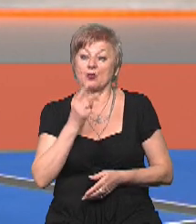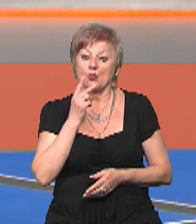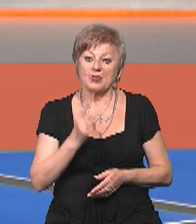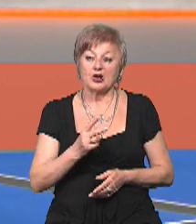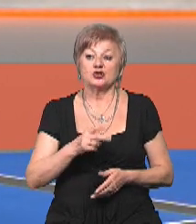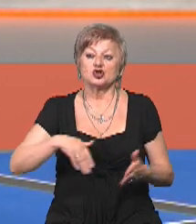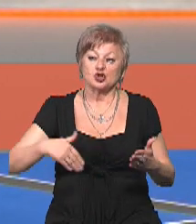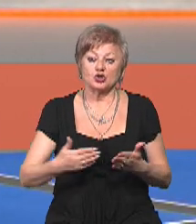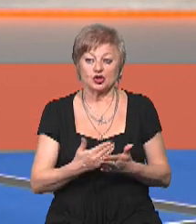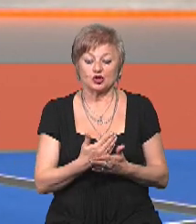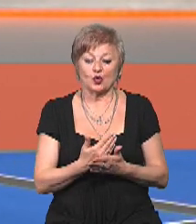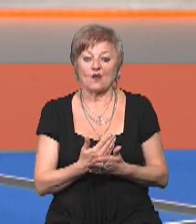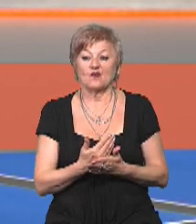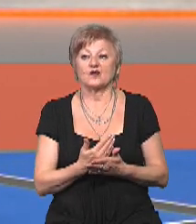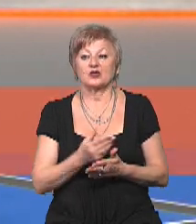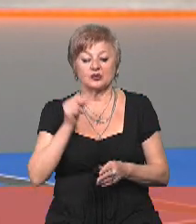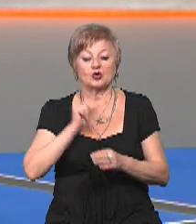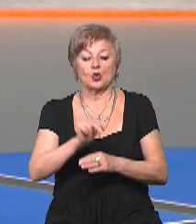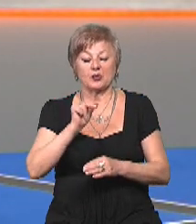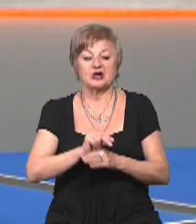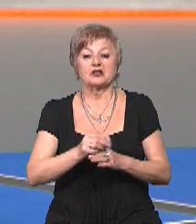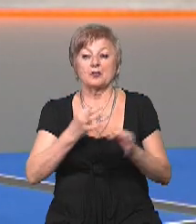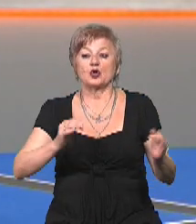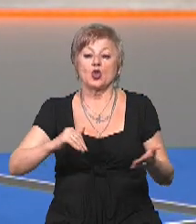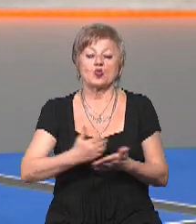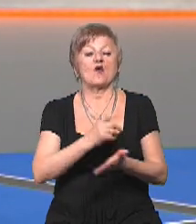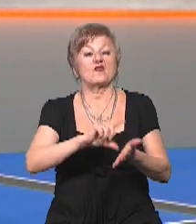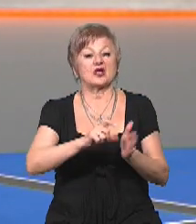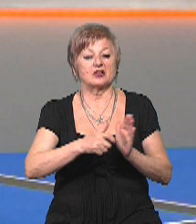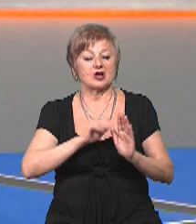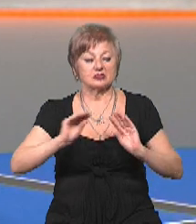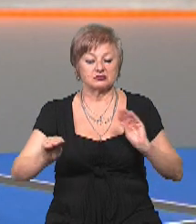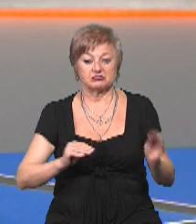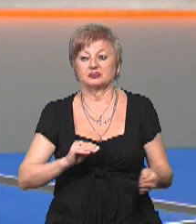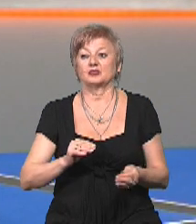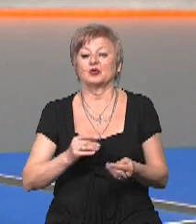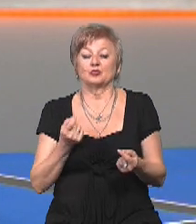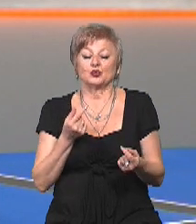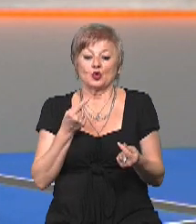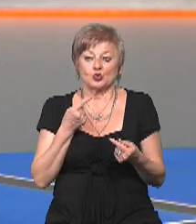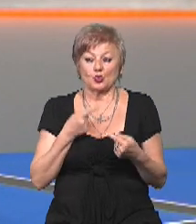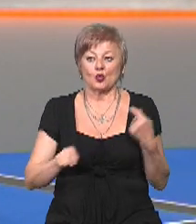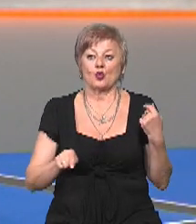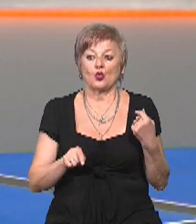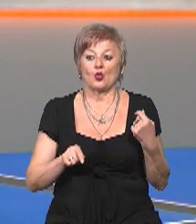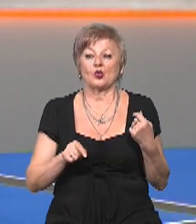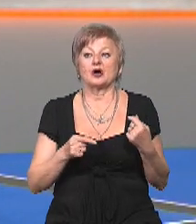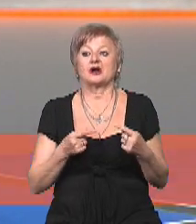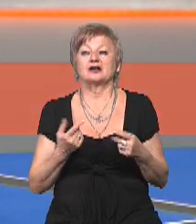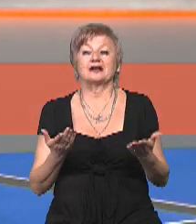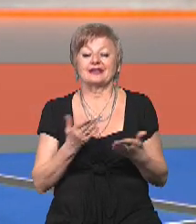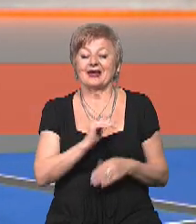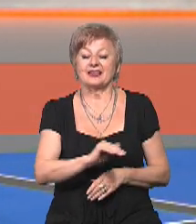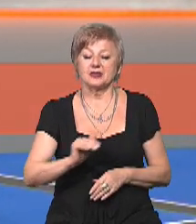побачили новий освітній простір. Дійсно, це нові класи, це зовсім інший освітній простір, в